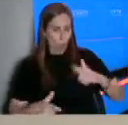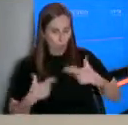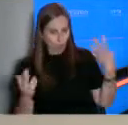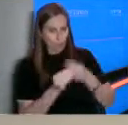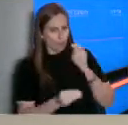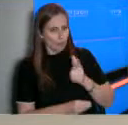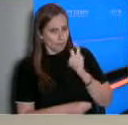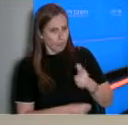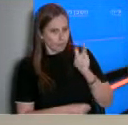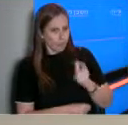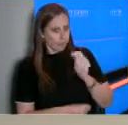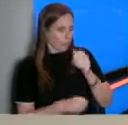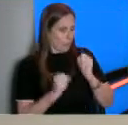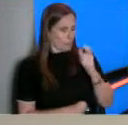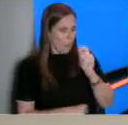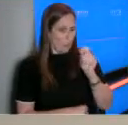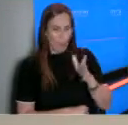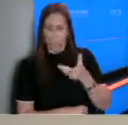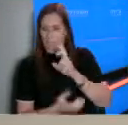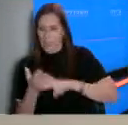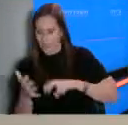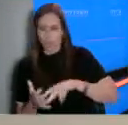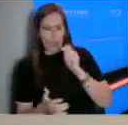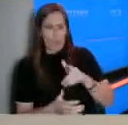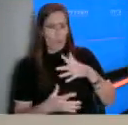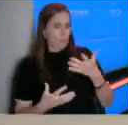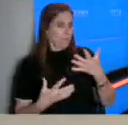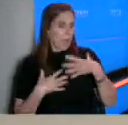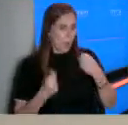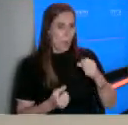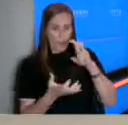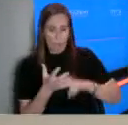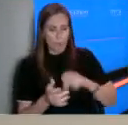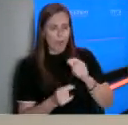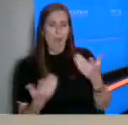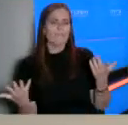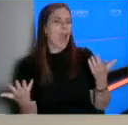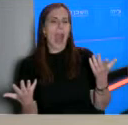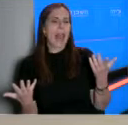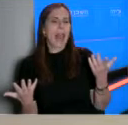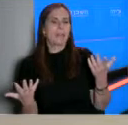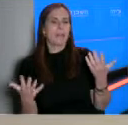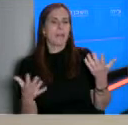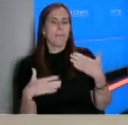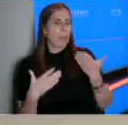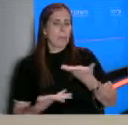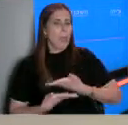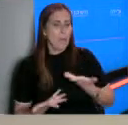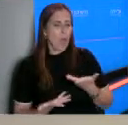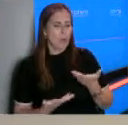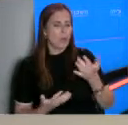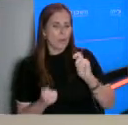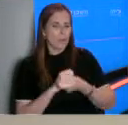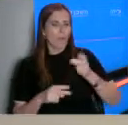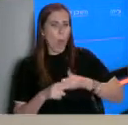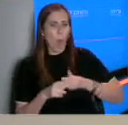ושילמו ממיטב כספם לביטוח הלאומי, למס הכנסה, למס בריאות, למע"מ, אבל מה זה נתן להם ברגע שהם